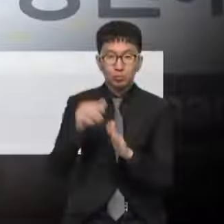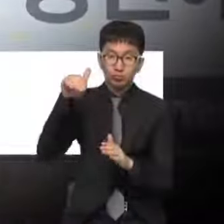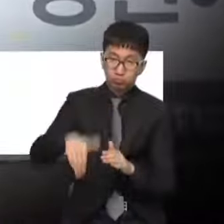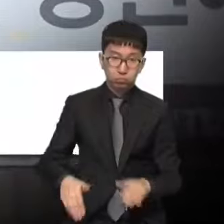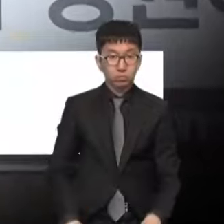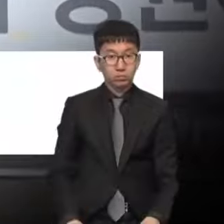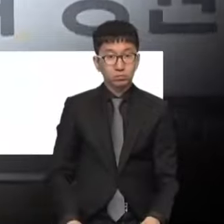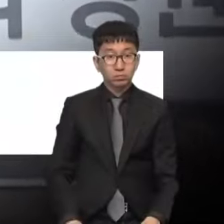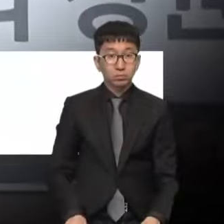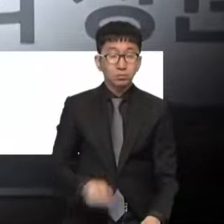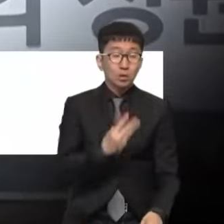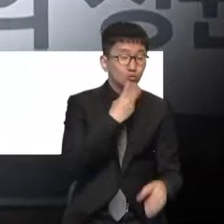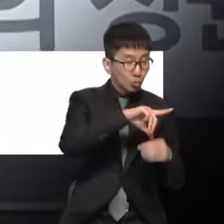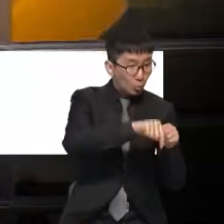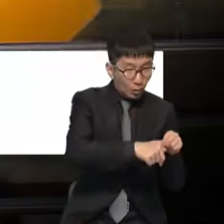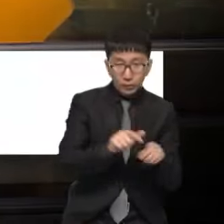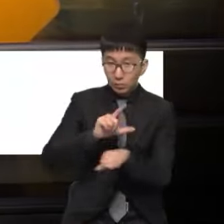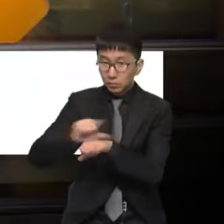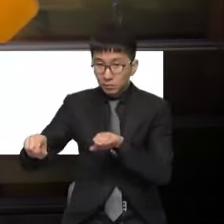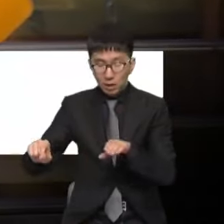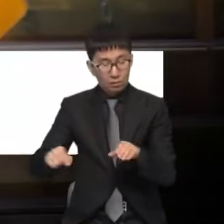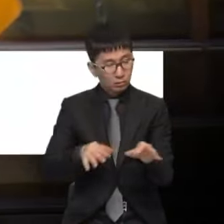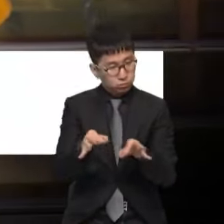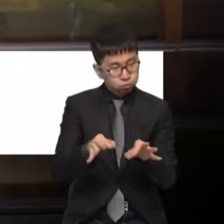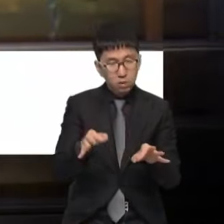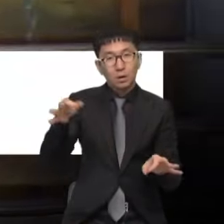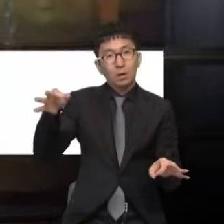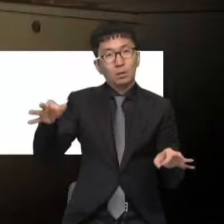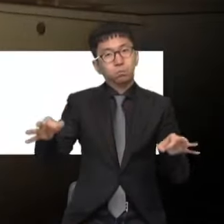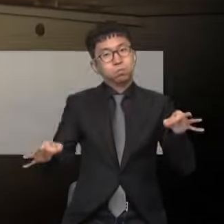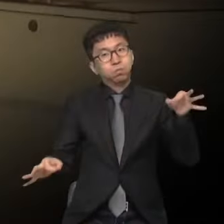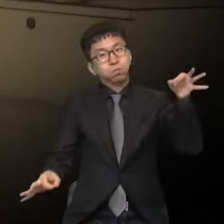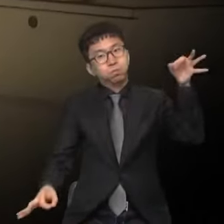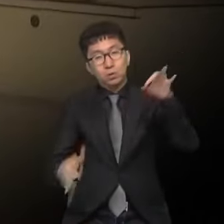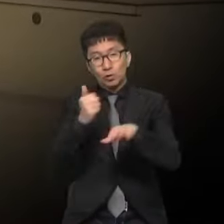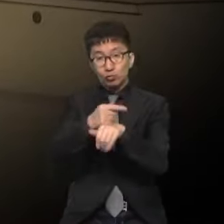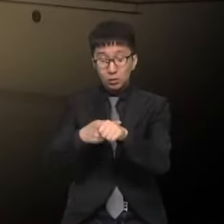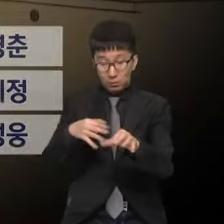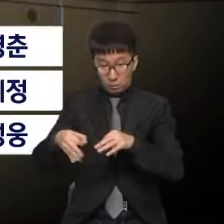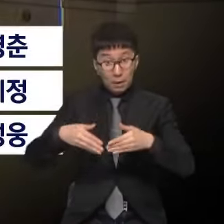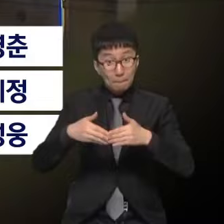지방 간 유통망 양극화가 더 심해지면서 점포 폐점이 가져올 일자리